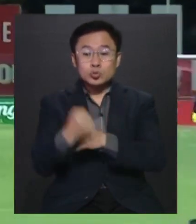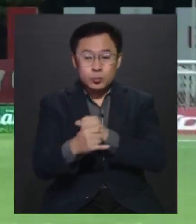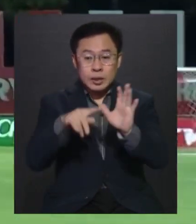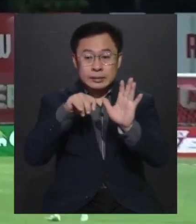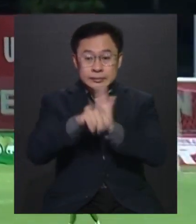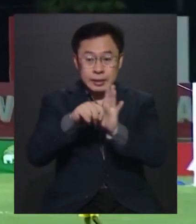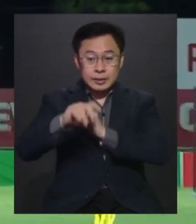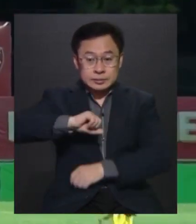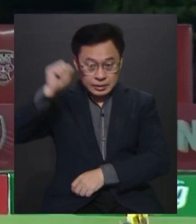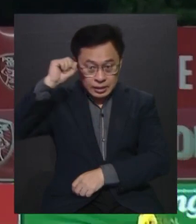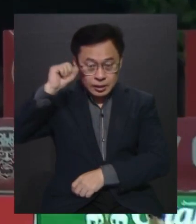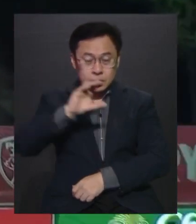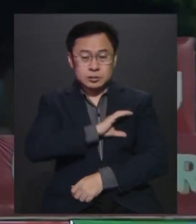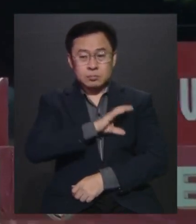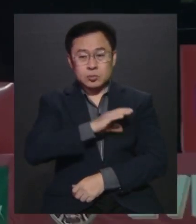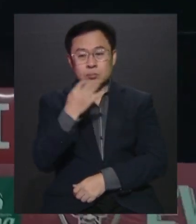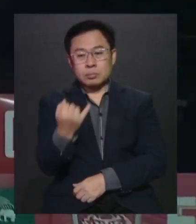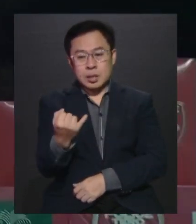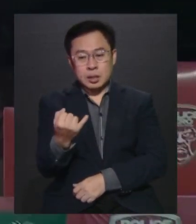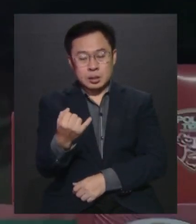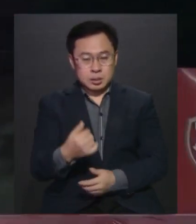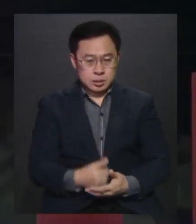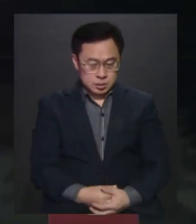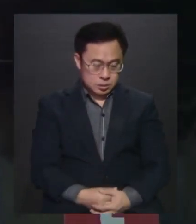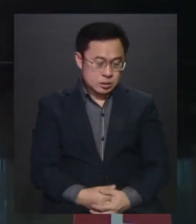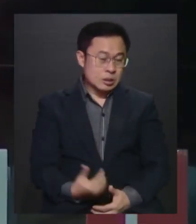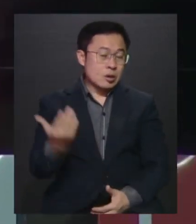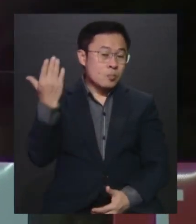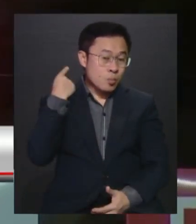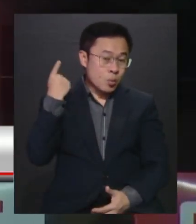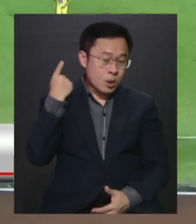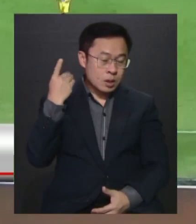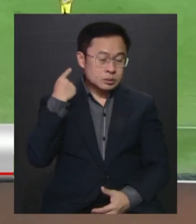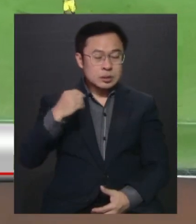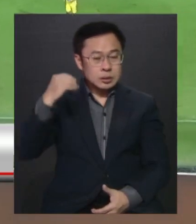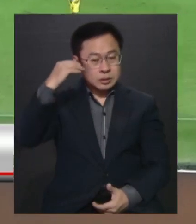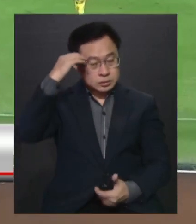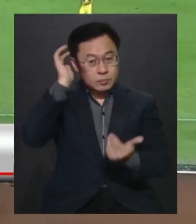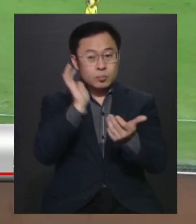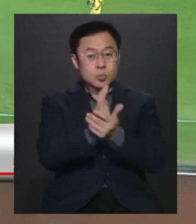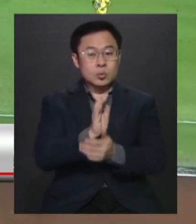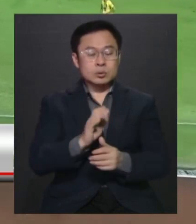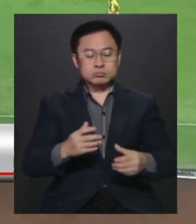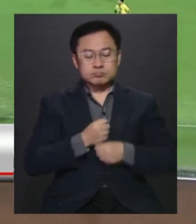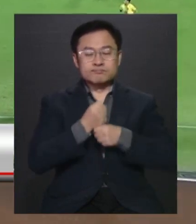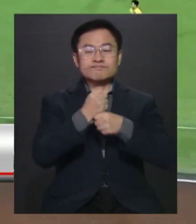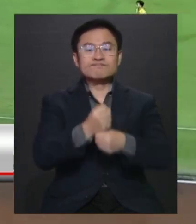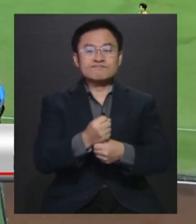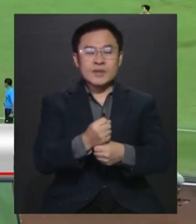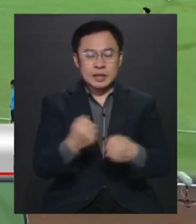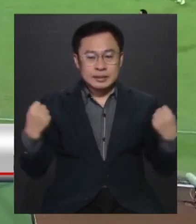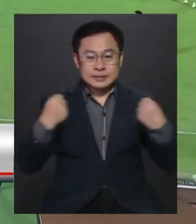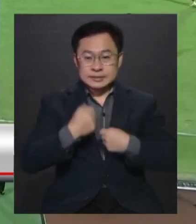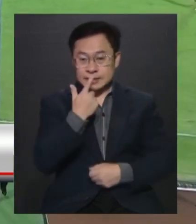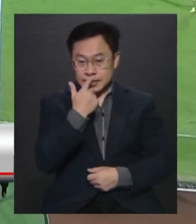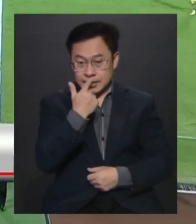อีกหนึ่งคู่ครับที่สนามบุญญาจินดาครับมังกรโล่เงินโปลิเทโรเอฟซีครับชุดสีแดงครับเปิดบ้านรับการมาเยือนตราดเอฟซีในชุดสีเหลืองนะครับเก